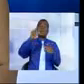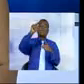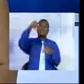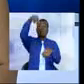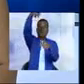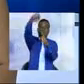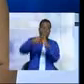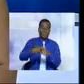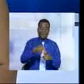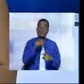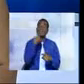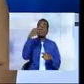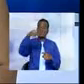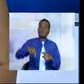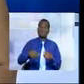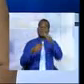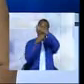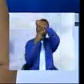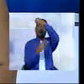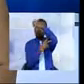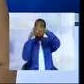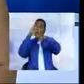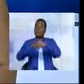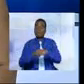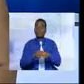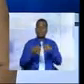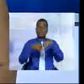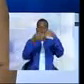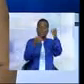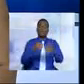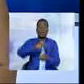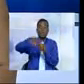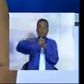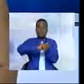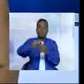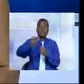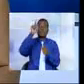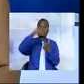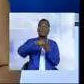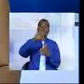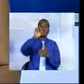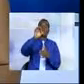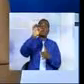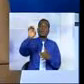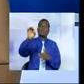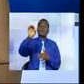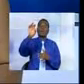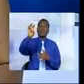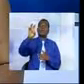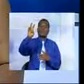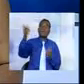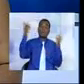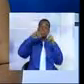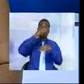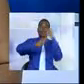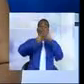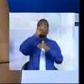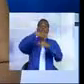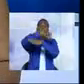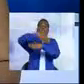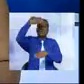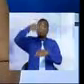20 mois. Il faut signaler que le pont sur le fleuve Bandama a été détruit en 1975 lors de la construction du barrage